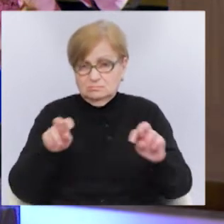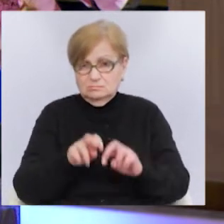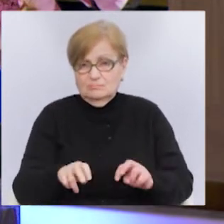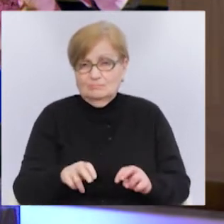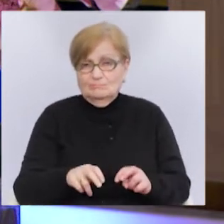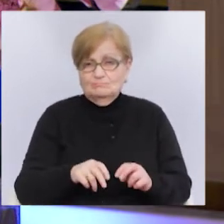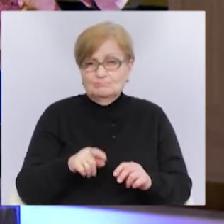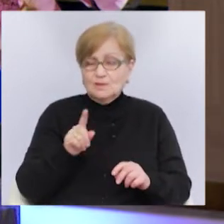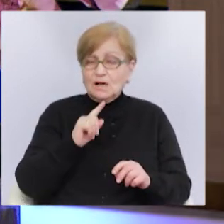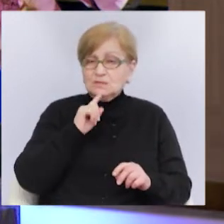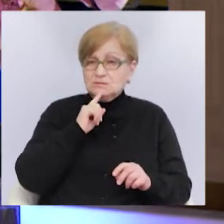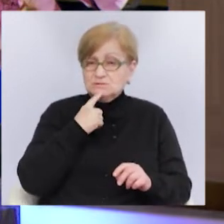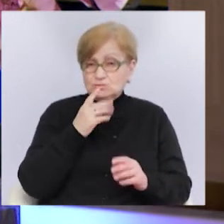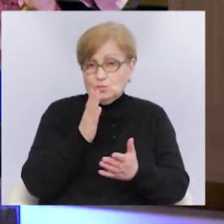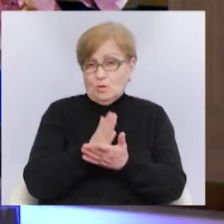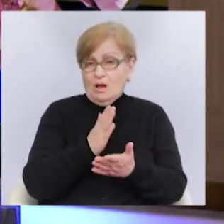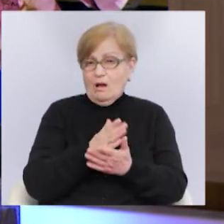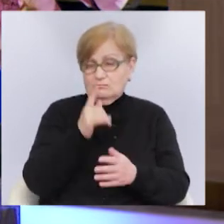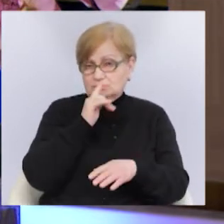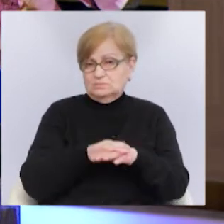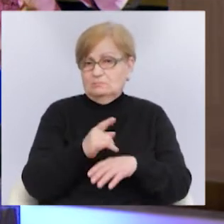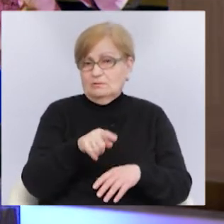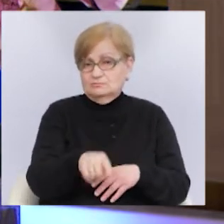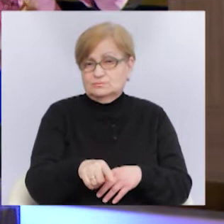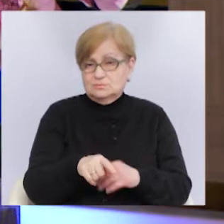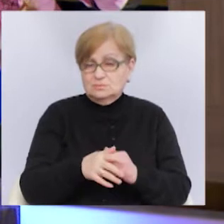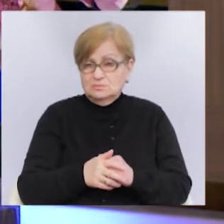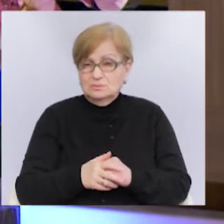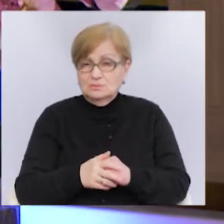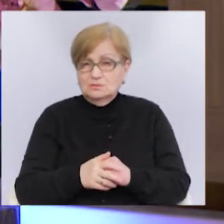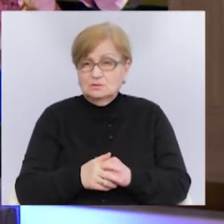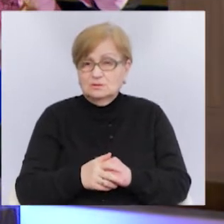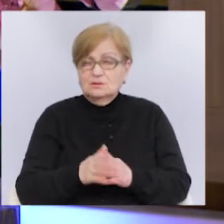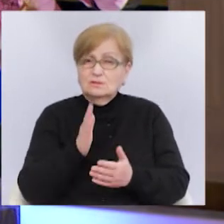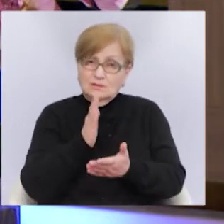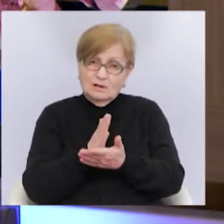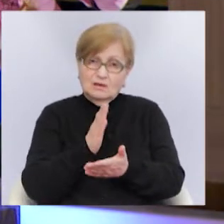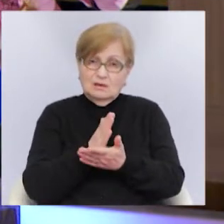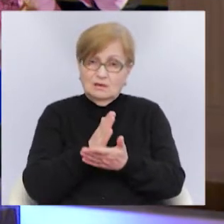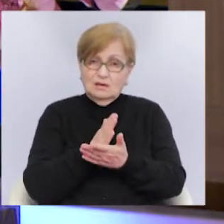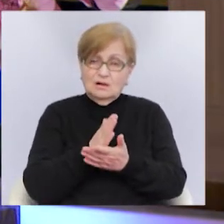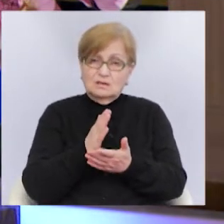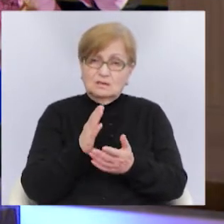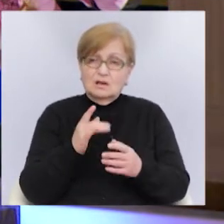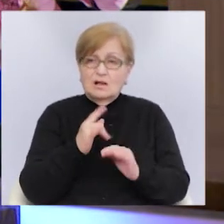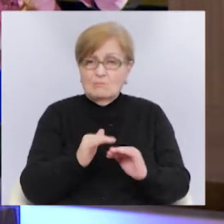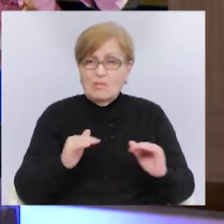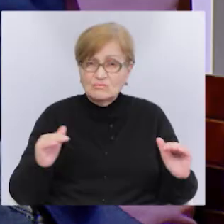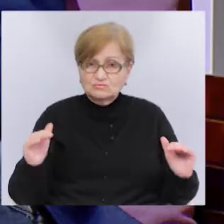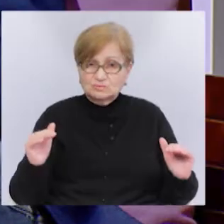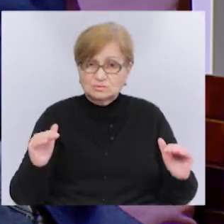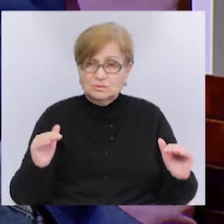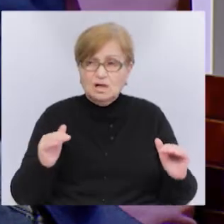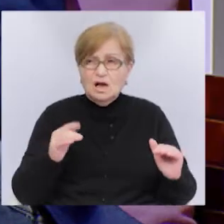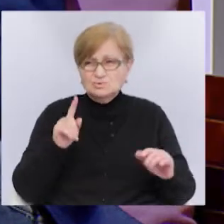რაღაც კომუნიკაციური სირთულეები იყოს, უფრო სერიოზული. მაგრამ ყვანან ესეთი late talkerები, ანუ ბავშვები, რომელიც